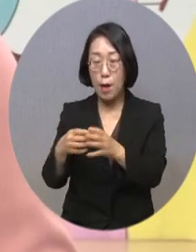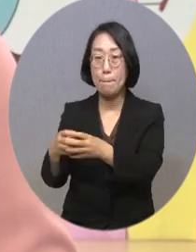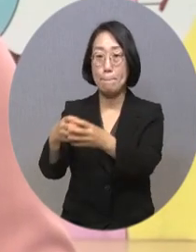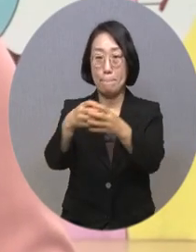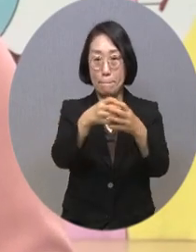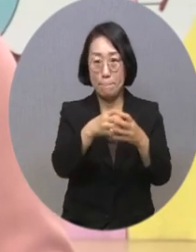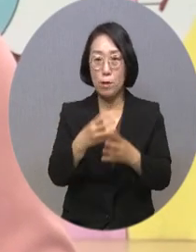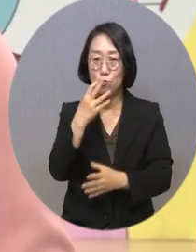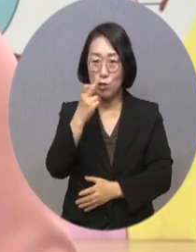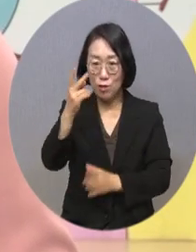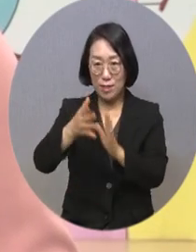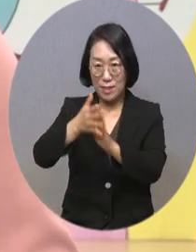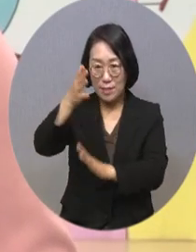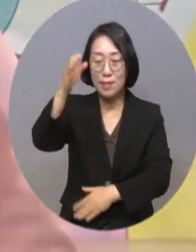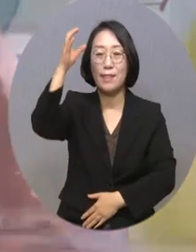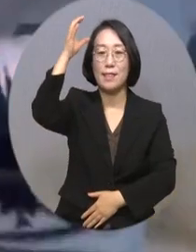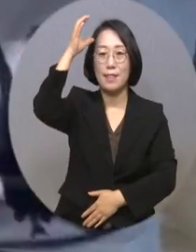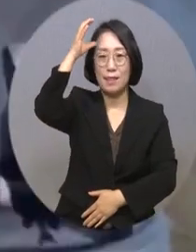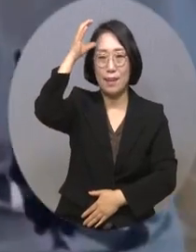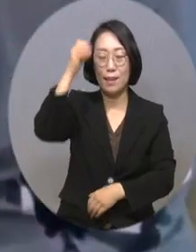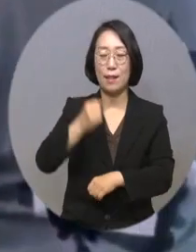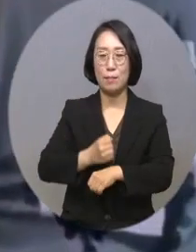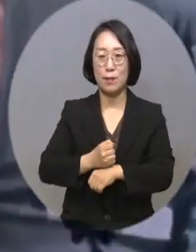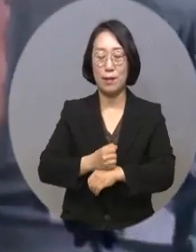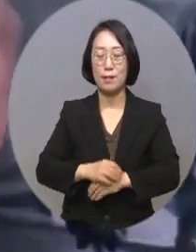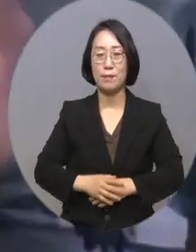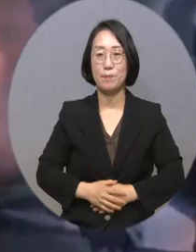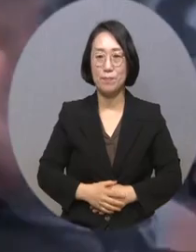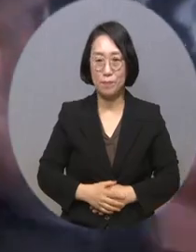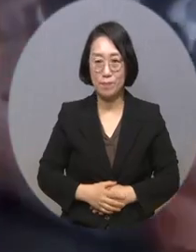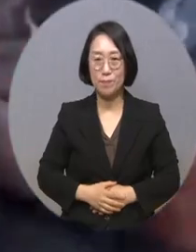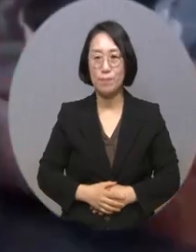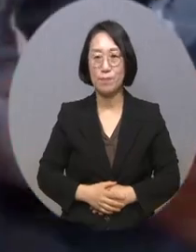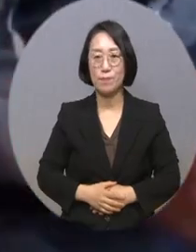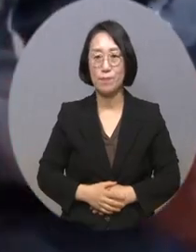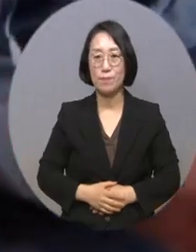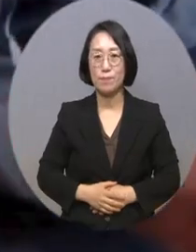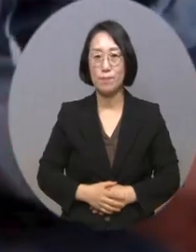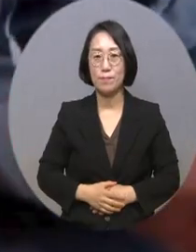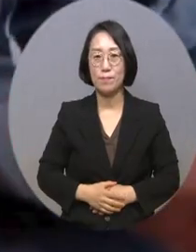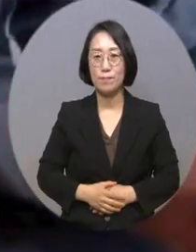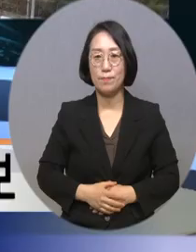순천이 되기를 기대해봅니다. 복지TV 뉴스 문경아입니다.